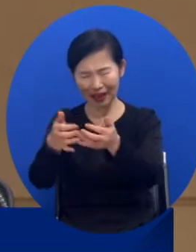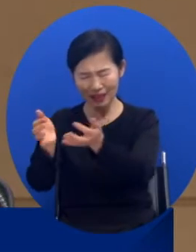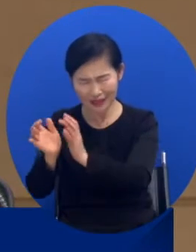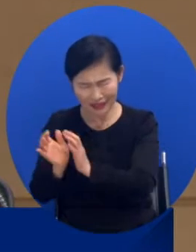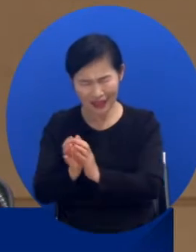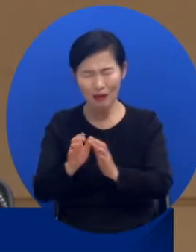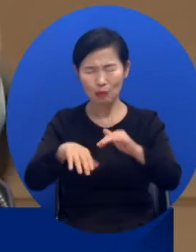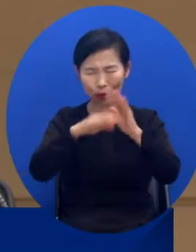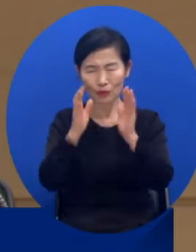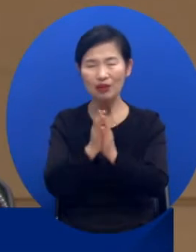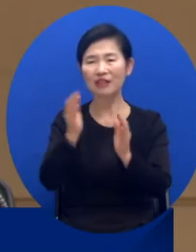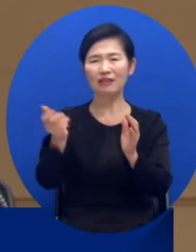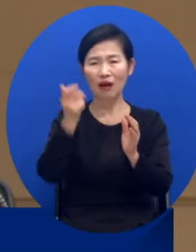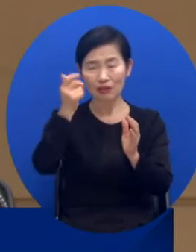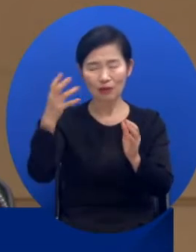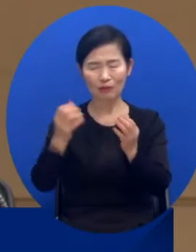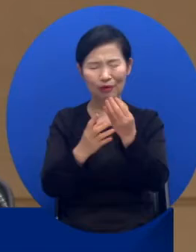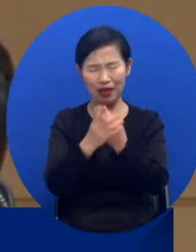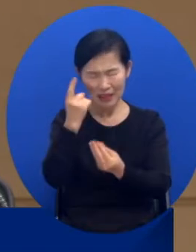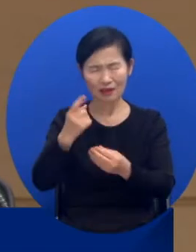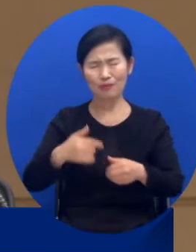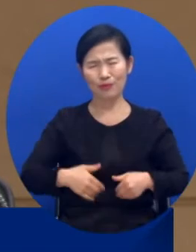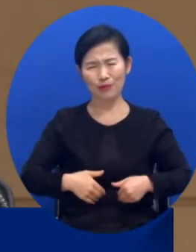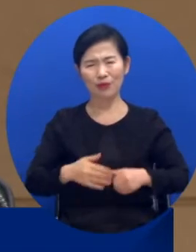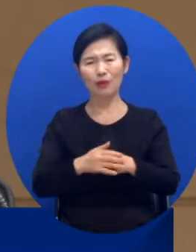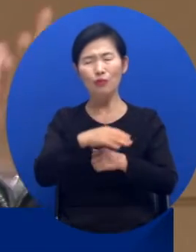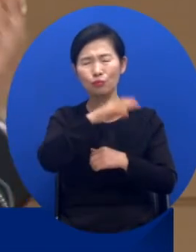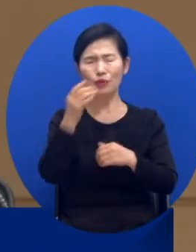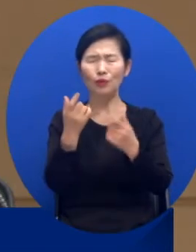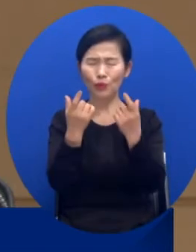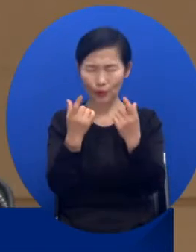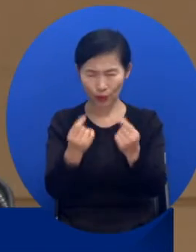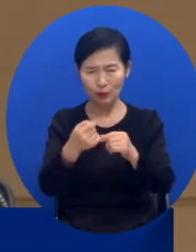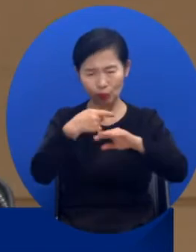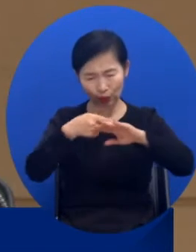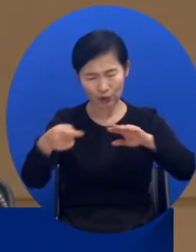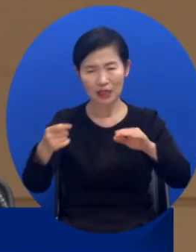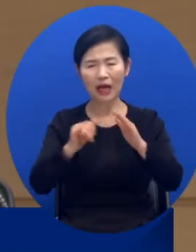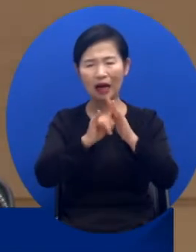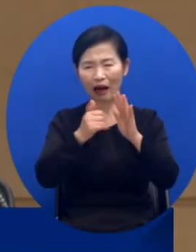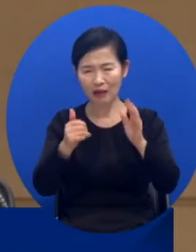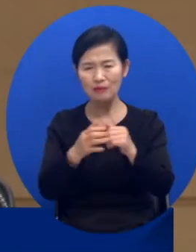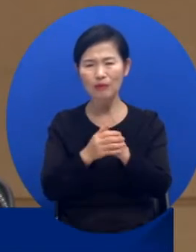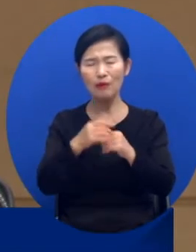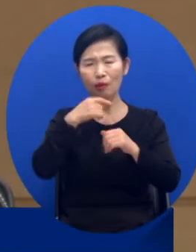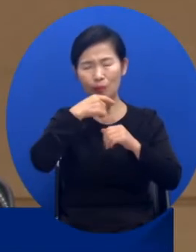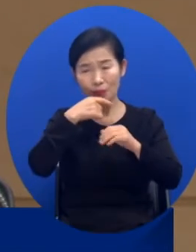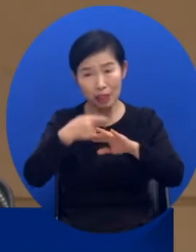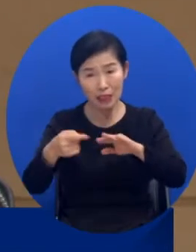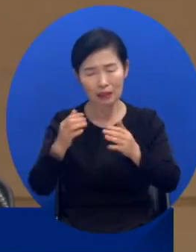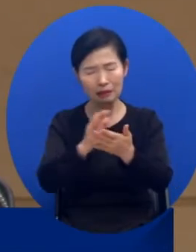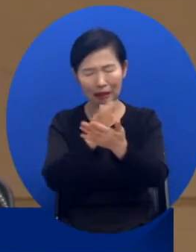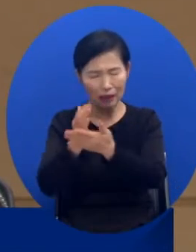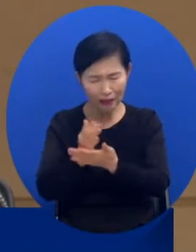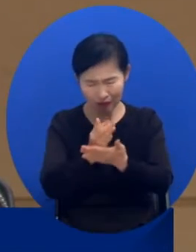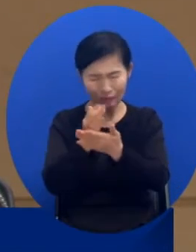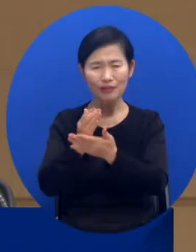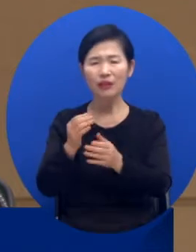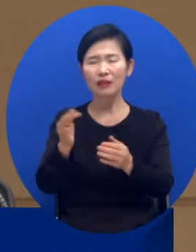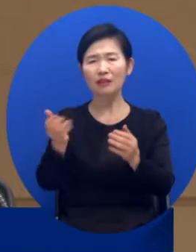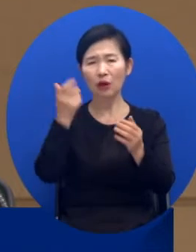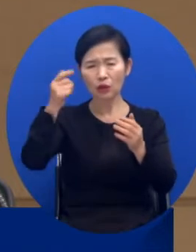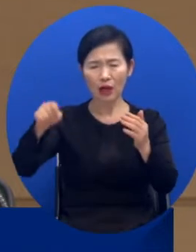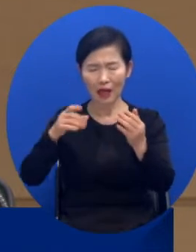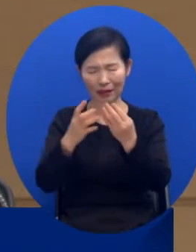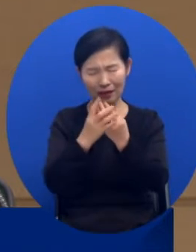하나 될 줄로 믿습니다 우리는 동지입니다 우리는 가족입니다 우리는 피를 나누고 우리는 우리는 성령을